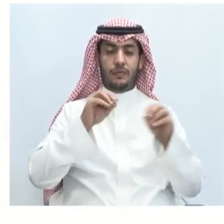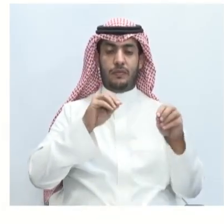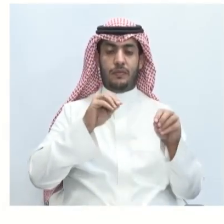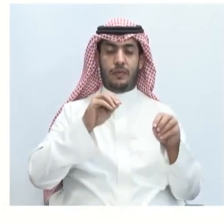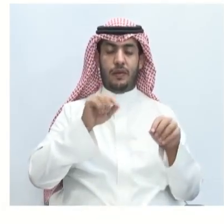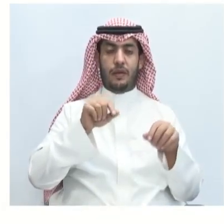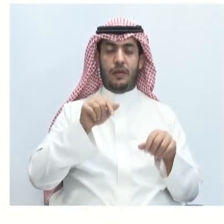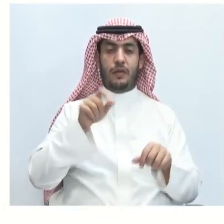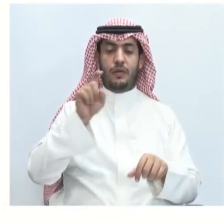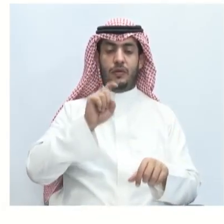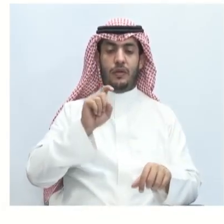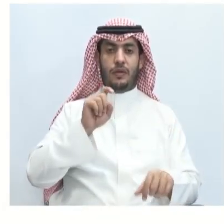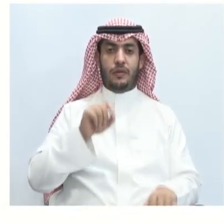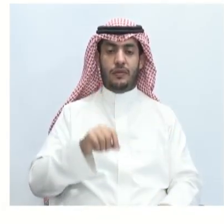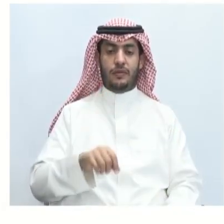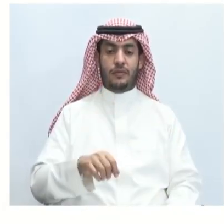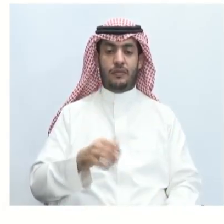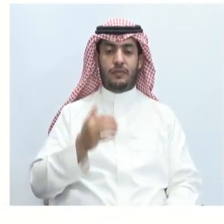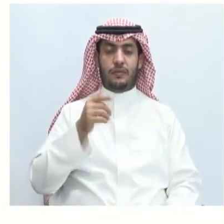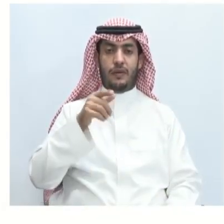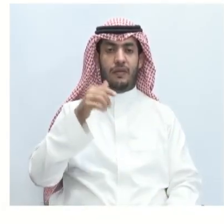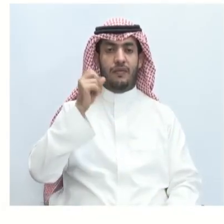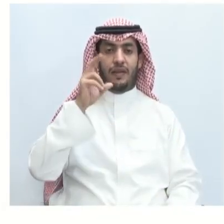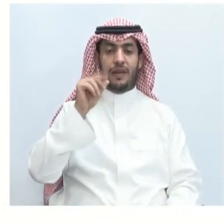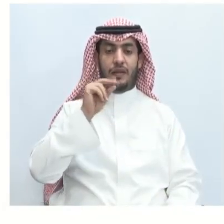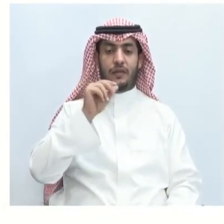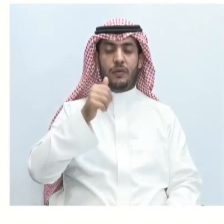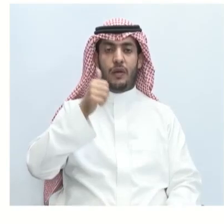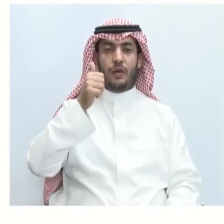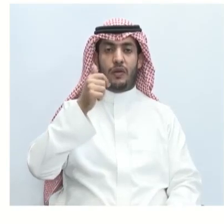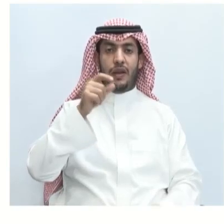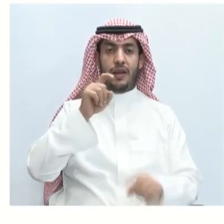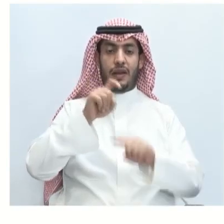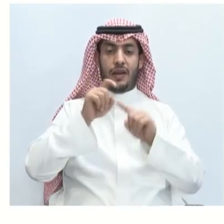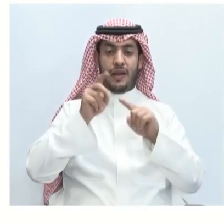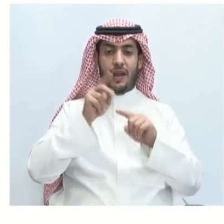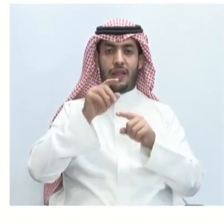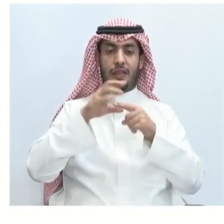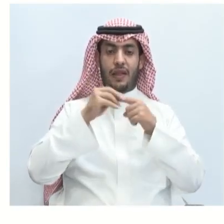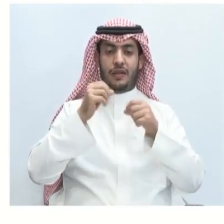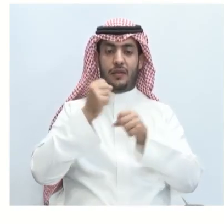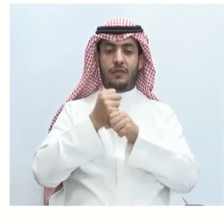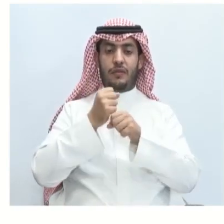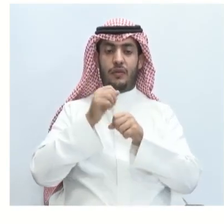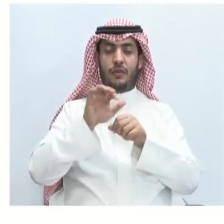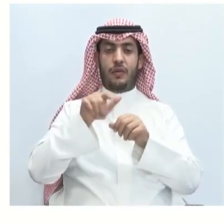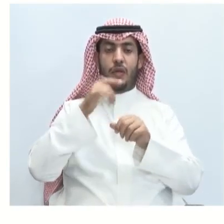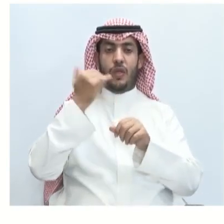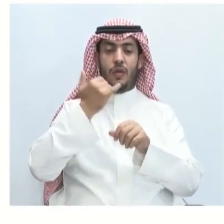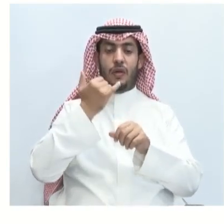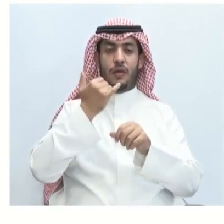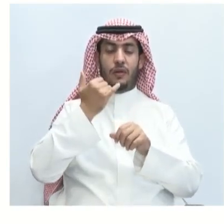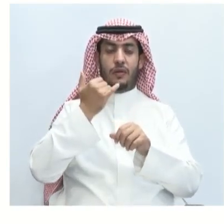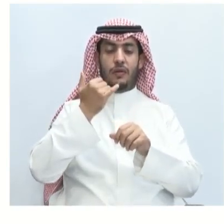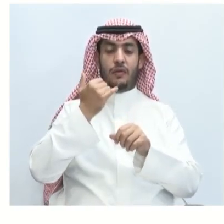واياكم الى السؤال التالي وهنا بنفس الفكره اوجد ناتج الطرح واستعمل نماذج الكسور عند